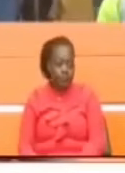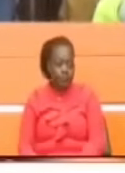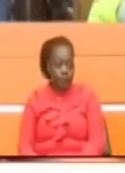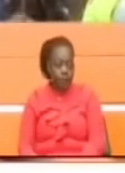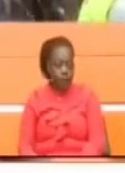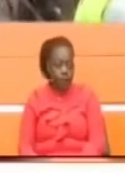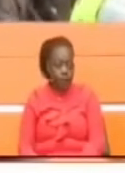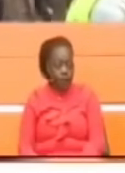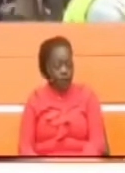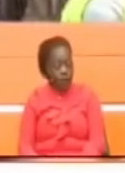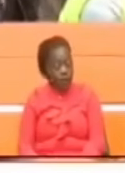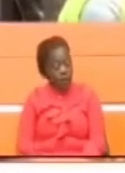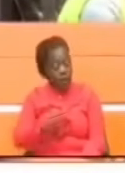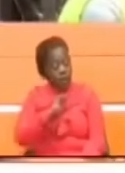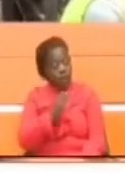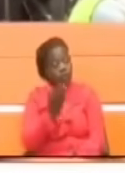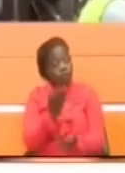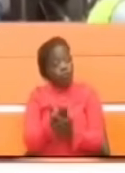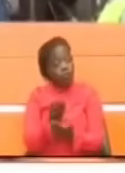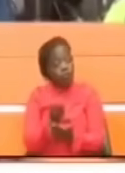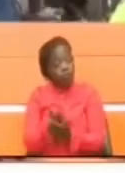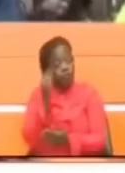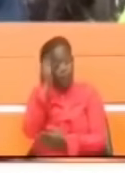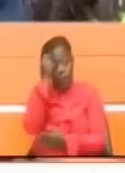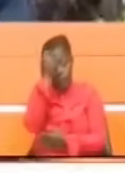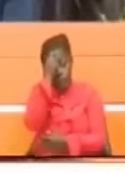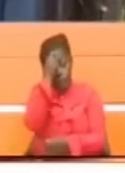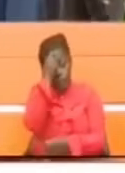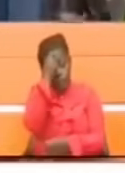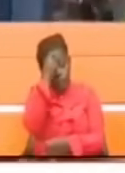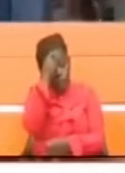kwa hivyo kusimanga kumoto kwa